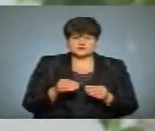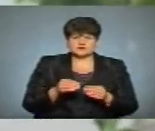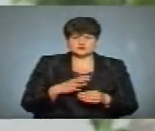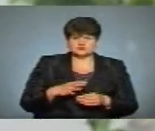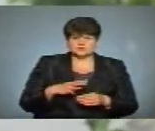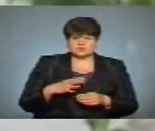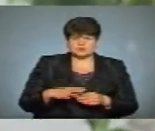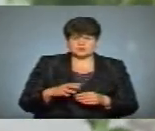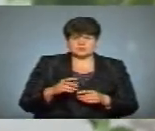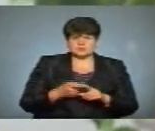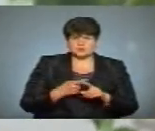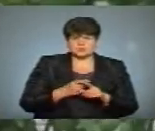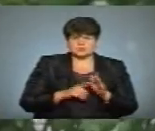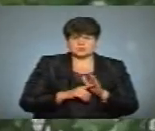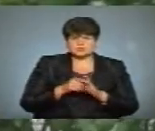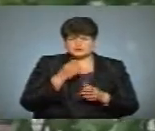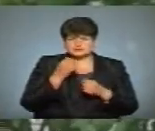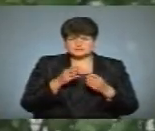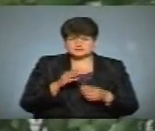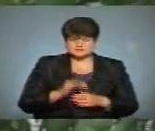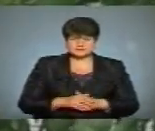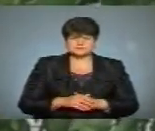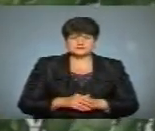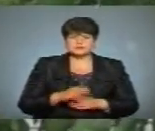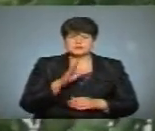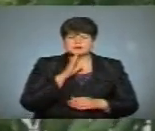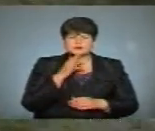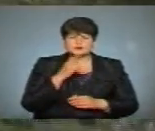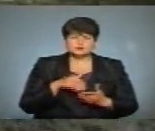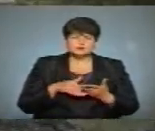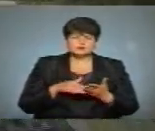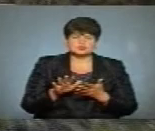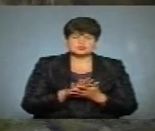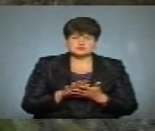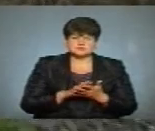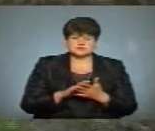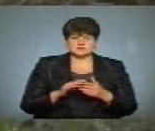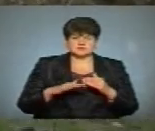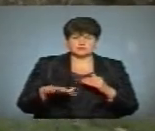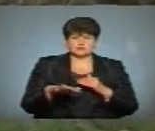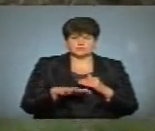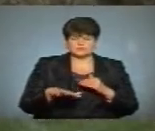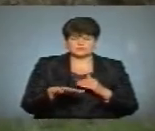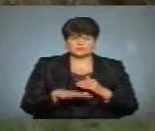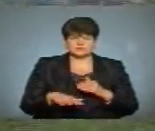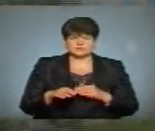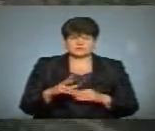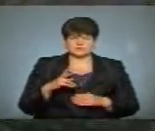чекати, бо вже барабулька почала цвісти. Валентина Вовчак каже, допомагала чистити подвір'я від намолу їй дочка Світлана